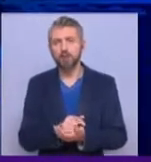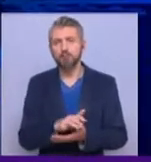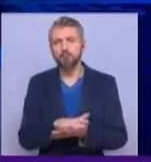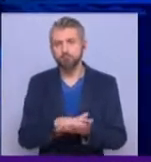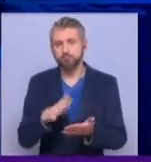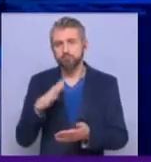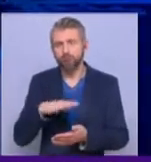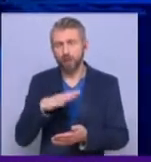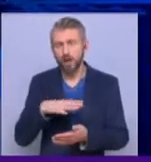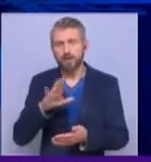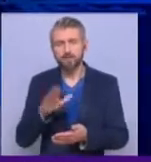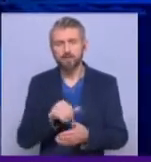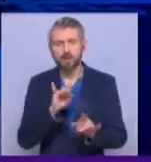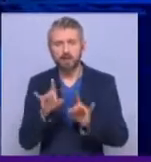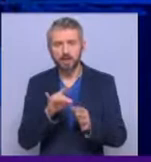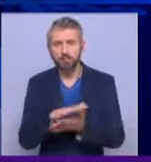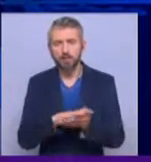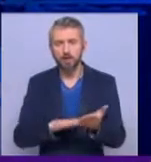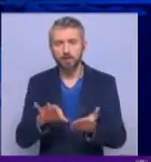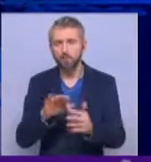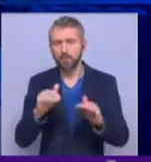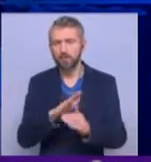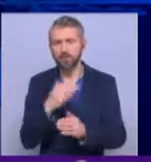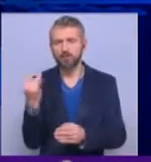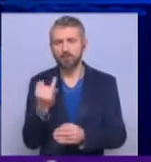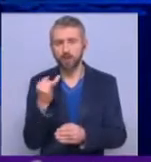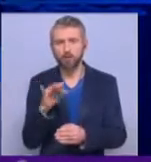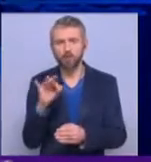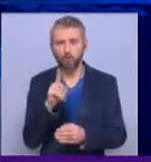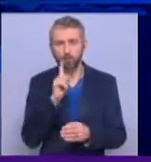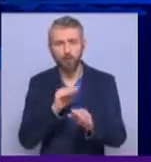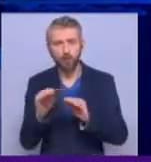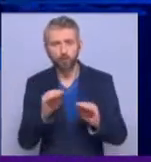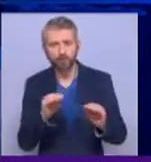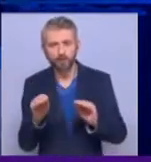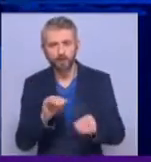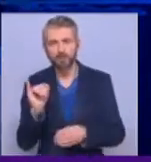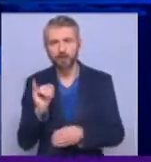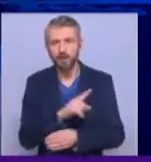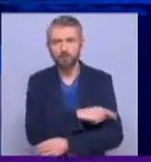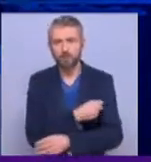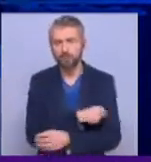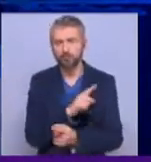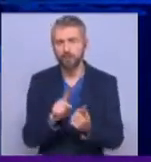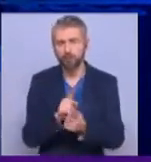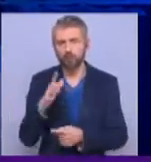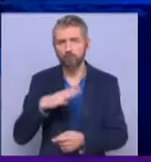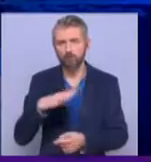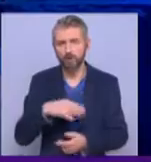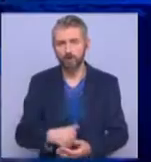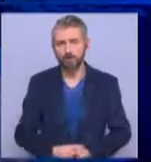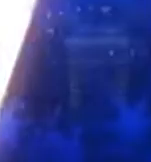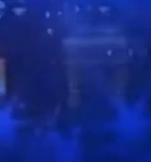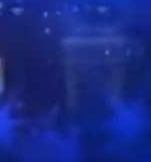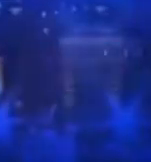що після реклами далі про не менш цікаво, про благоустрій і медичну реформу. Дочекайтеся.